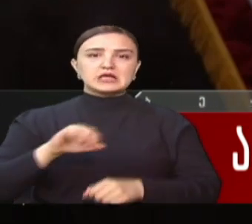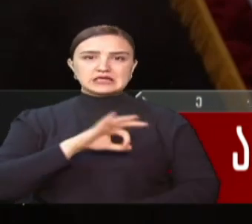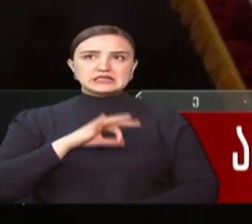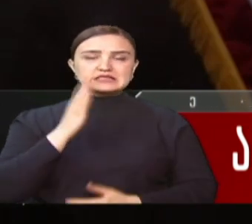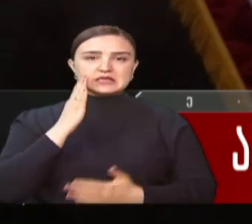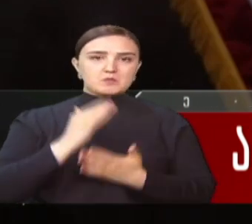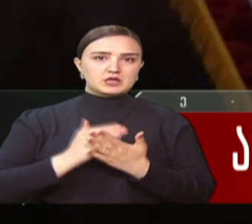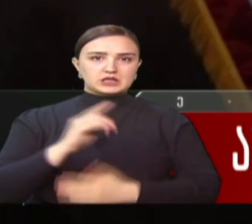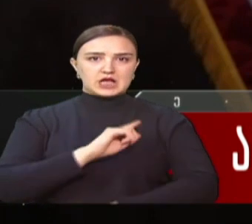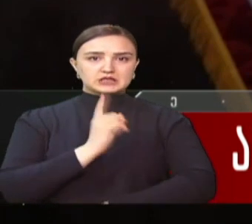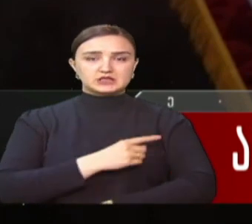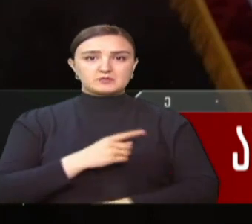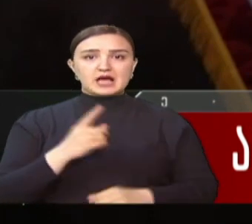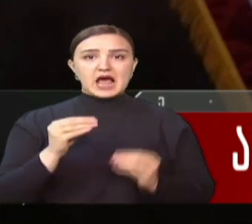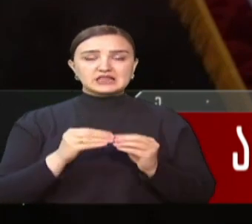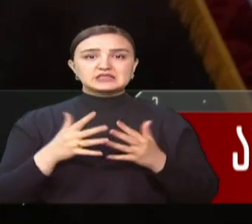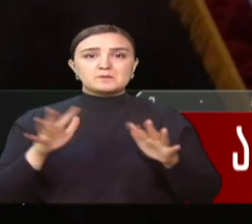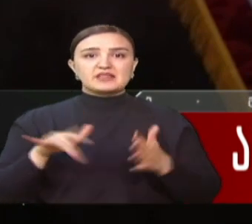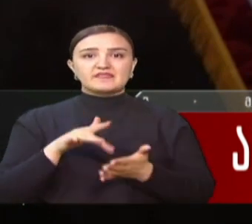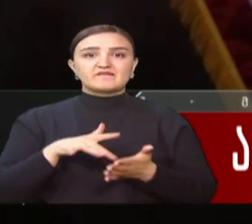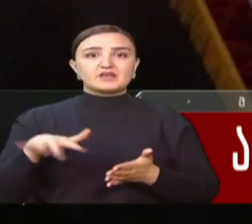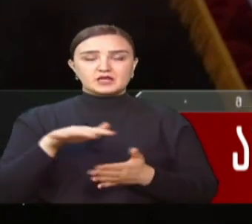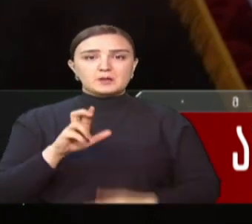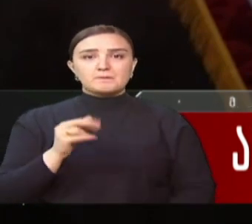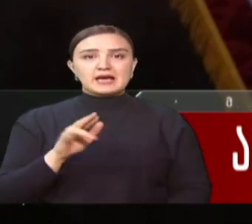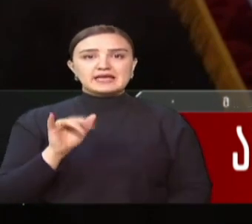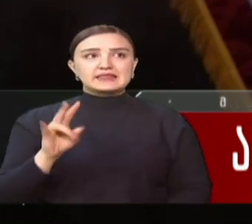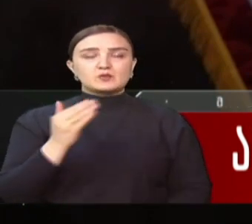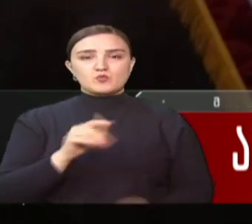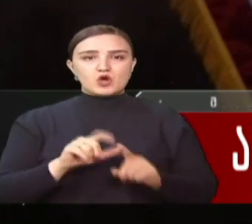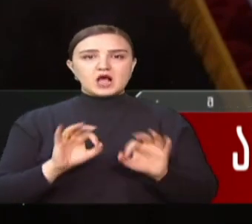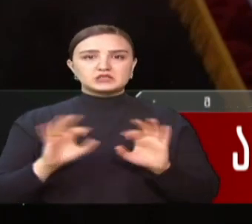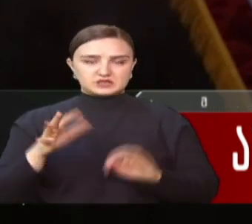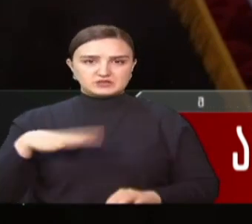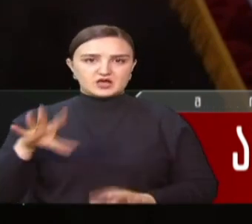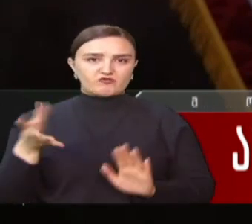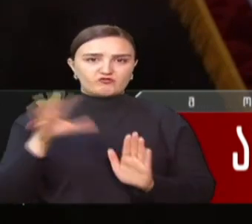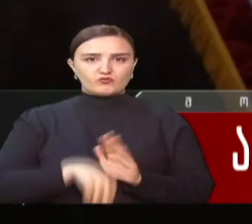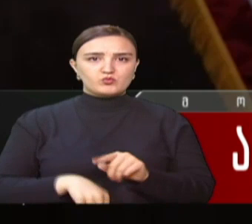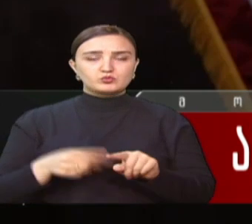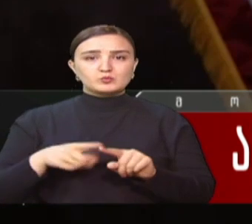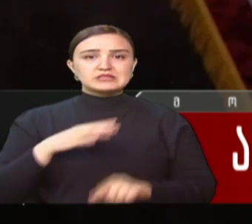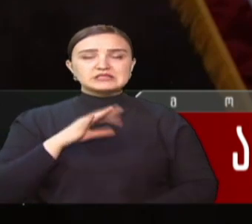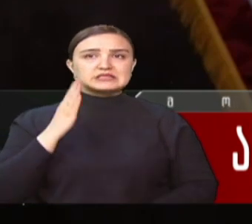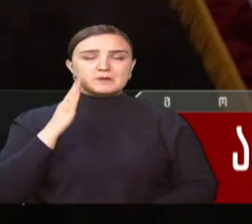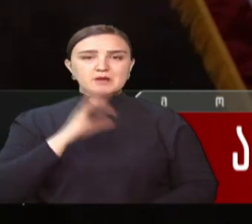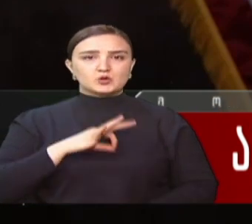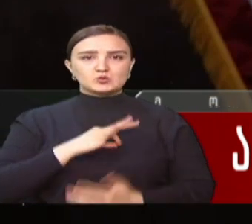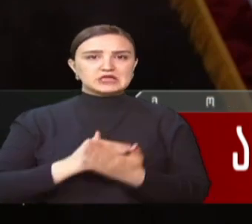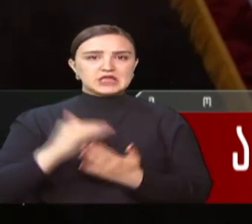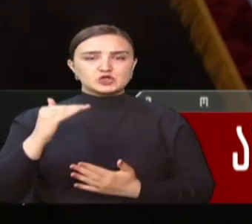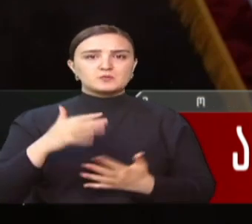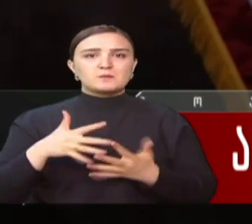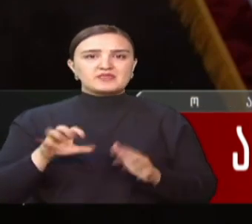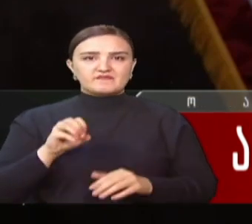გაძლიერებას. ასზე მეტი ქვეყანა, მათ შორის საქართველო, შეუერთდა პრეზიდენტ ბაიდენის ამ განცხადებას, რადგან ყველამ ვიცით, რომ სამართლის უზენაესობა უფრო მეტია,